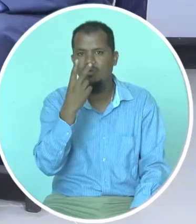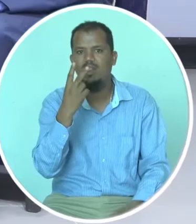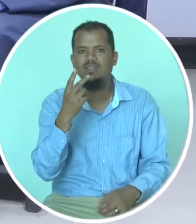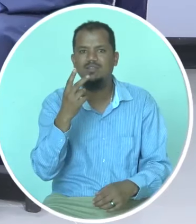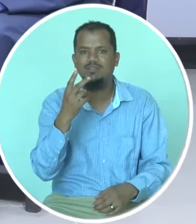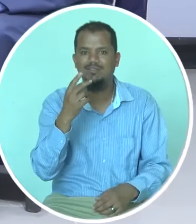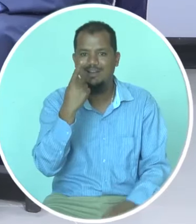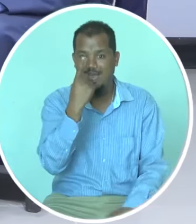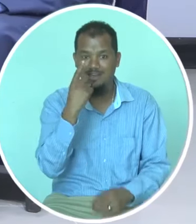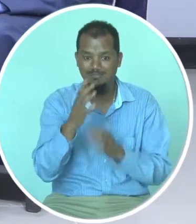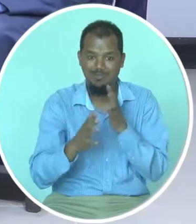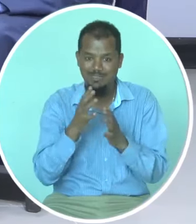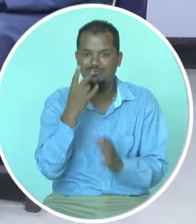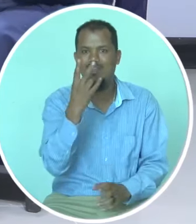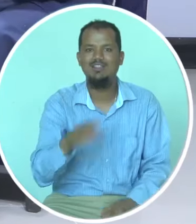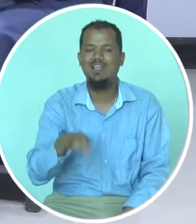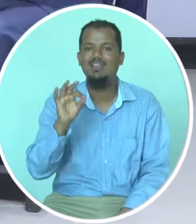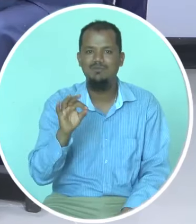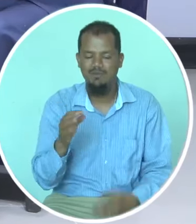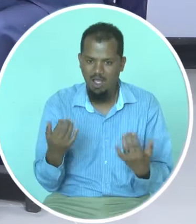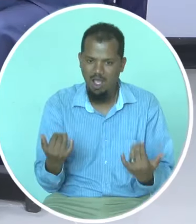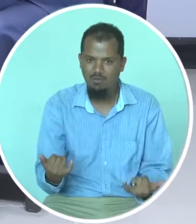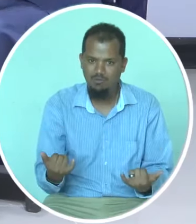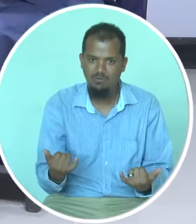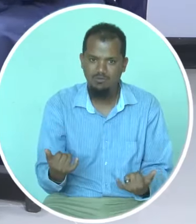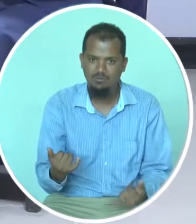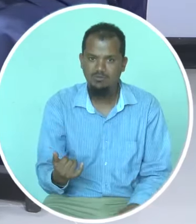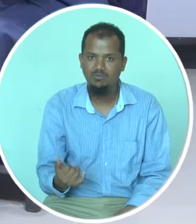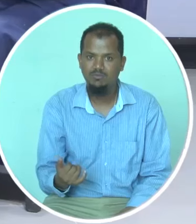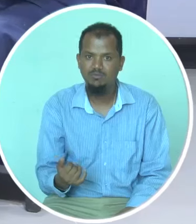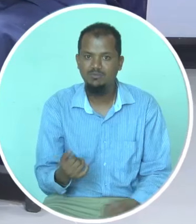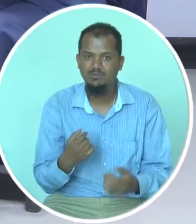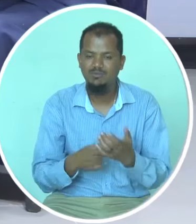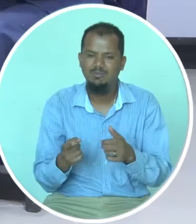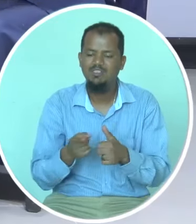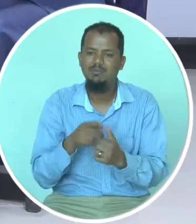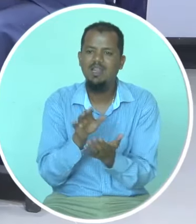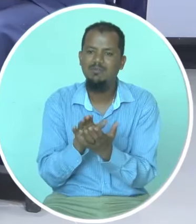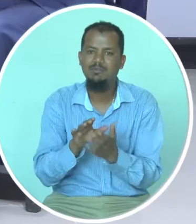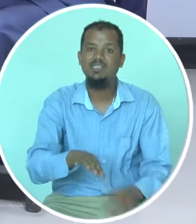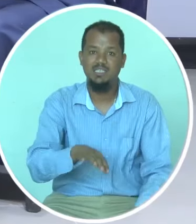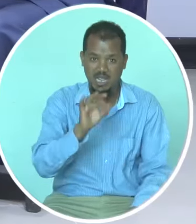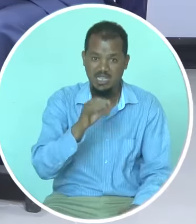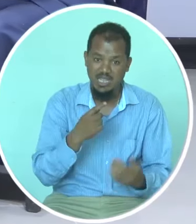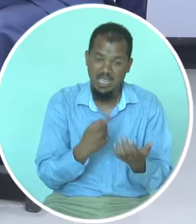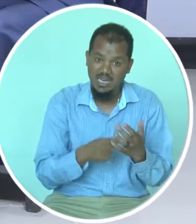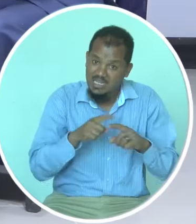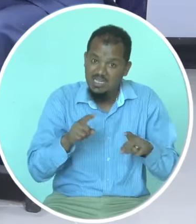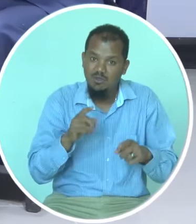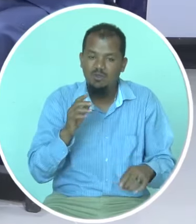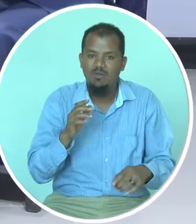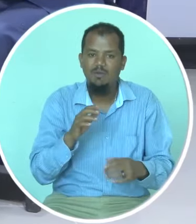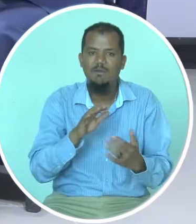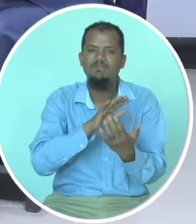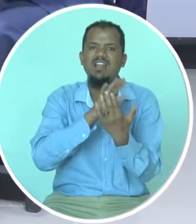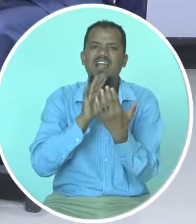ምልክቶች ተገኙ ለአንድ ምልክት ማለት ነው ስለዚህ አሁን ይሄንን የመጀመሪያው ምልክት ትምርት ቤት ስናገኘው ይሄንን ግን ወደ